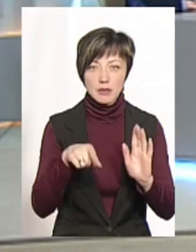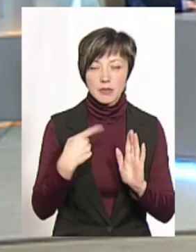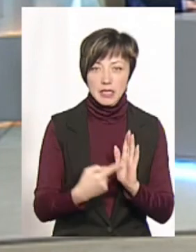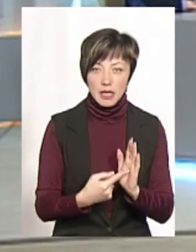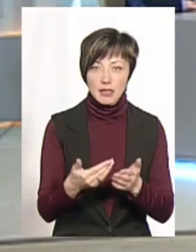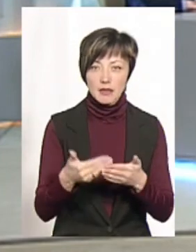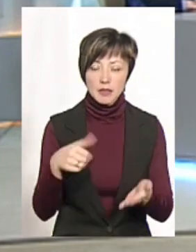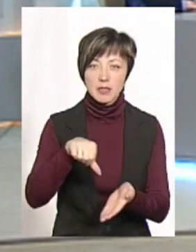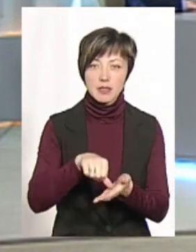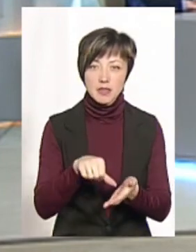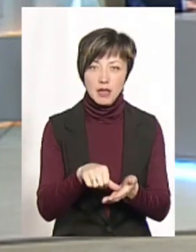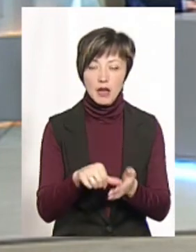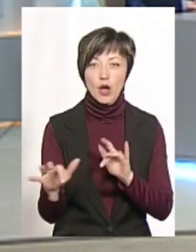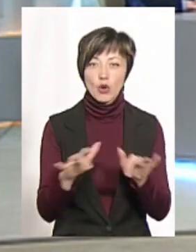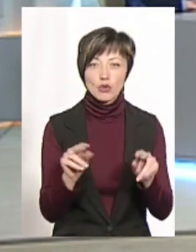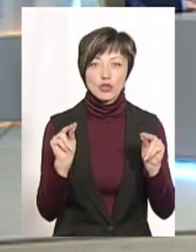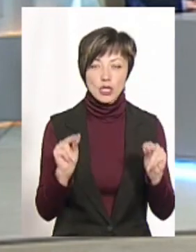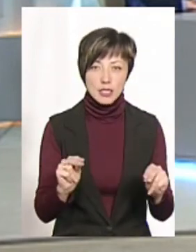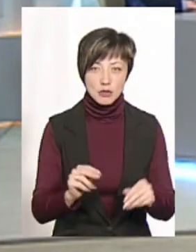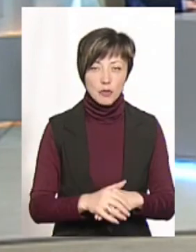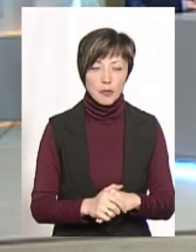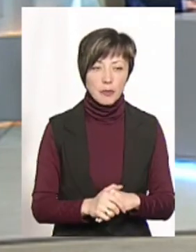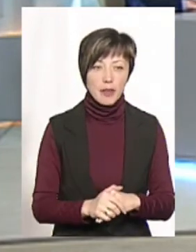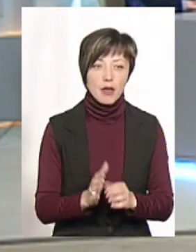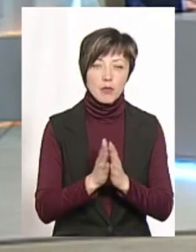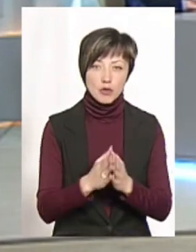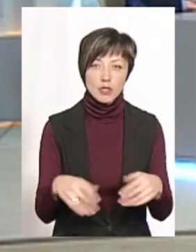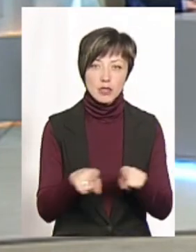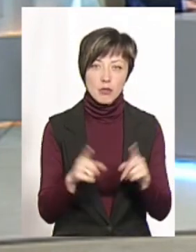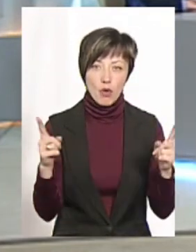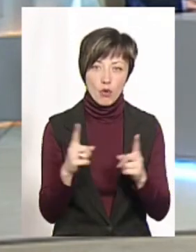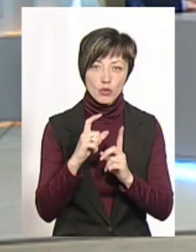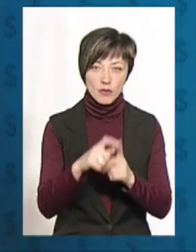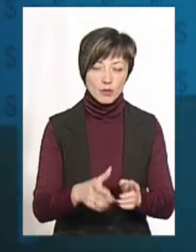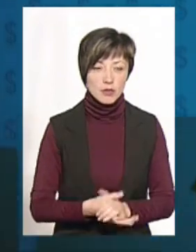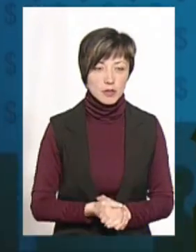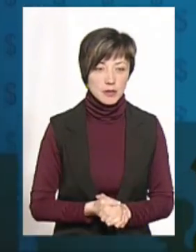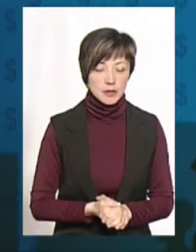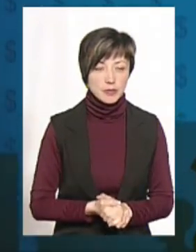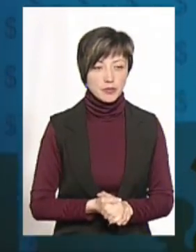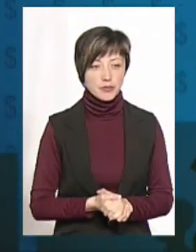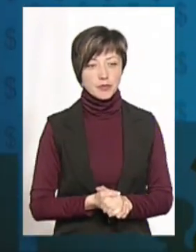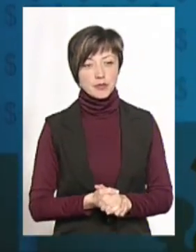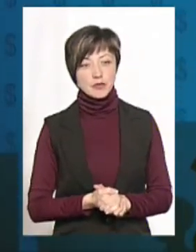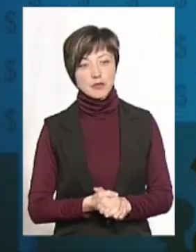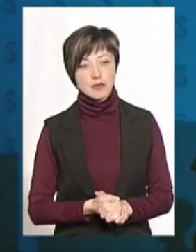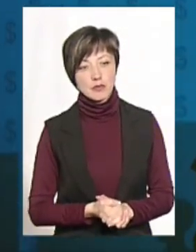від представника громадського руху «Чесно» Олега Черненка. І попрошу так само коротку відповідь.